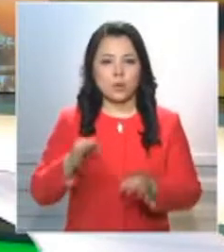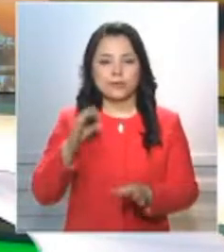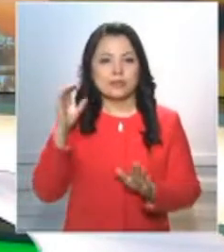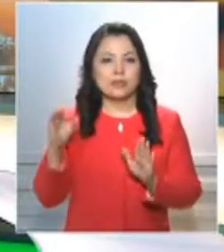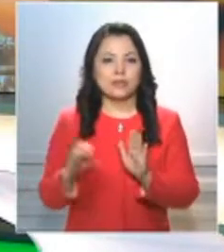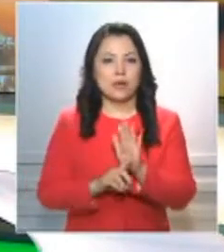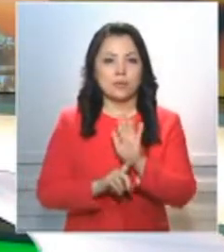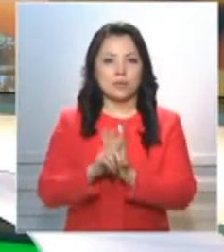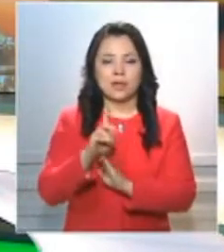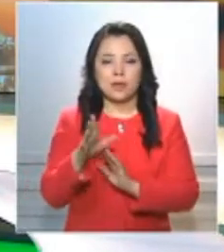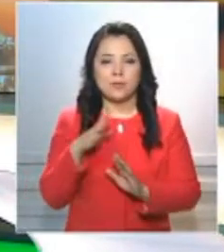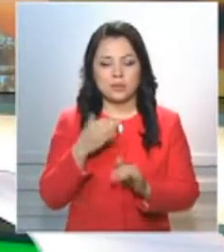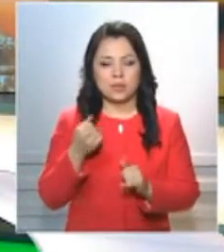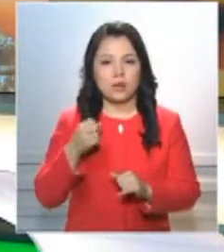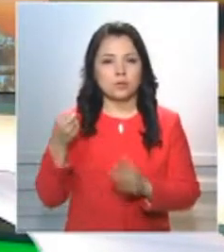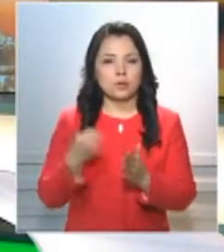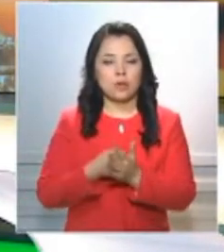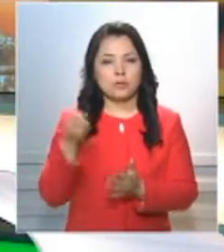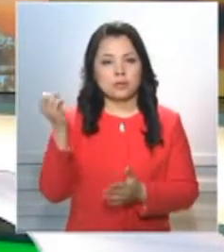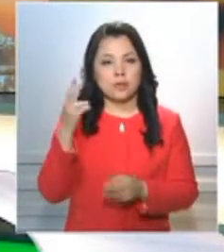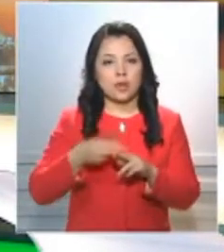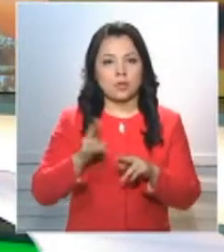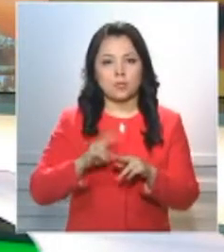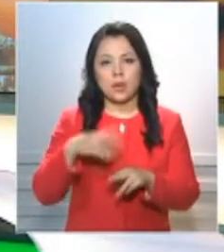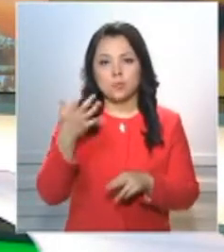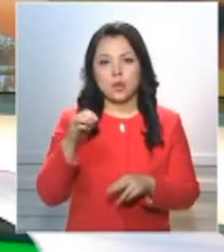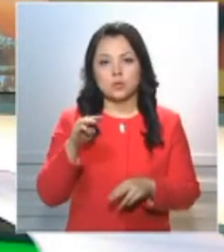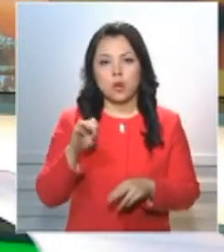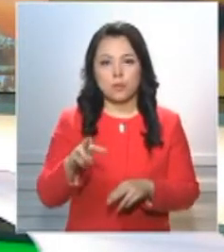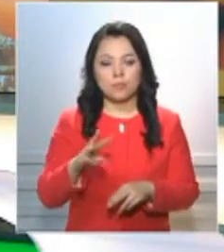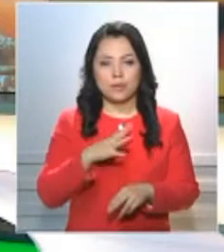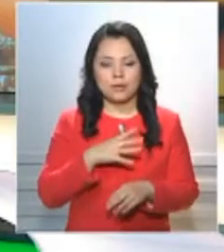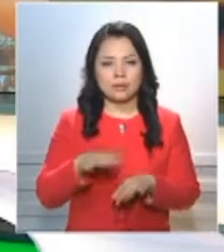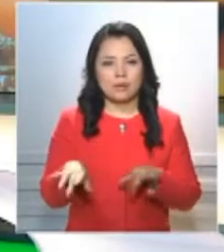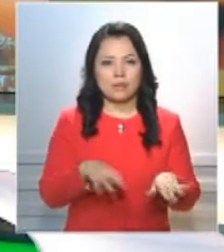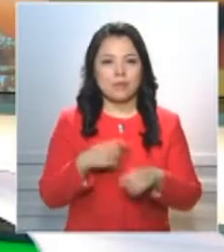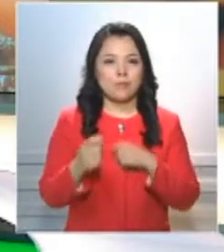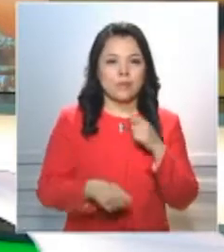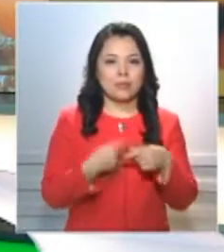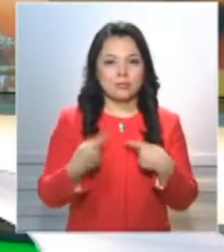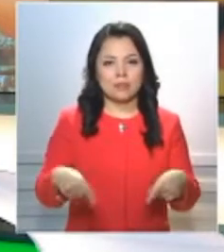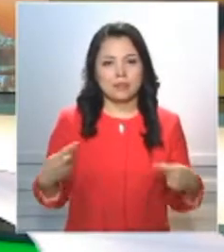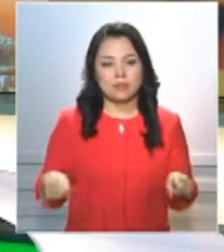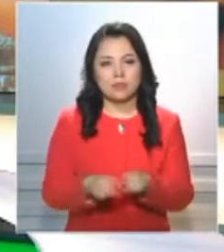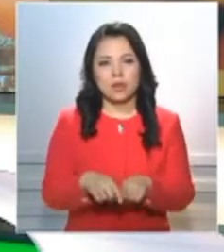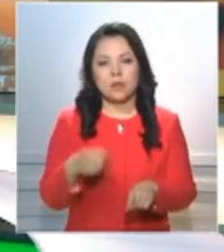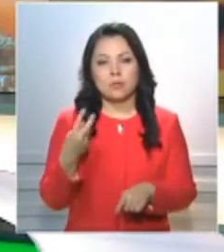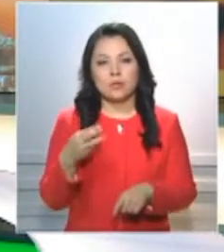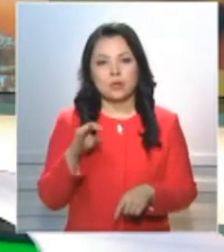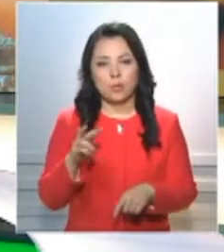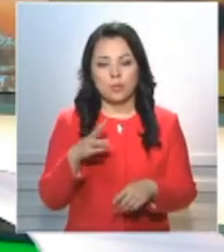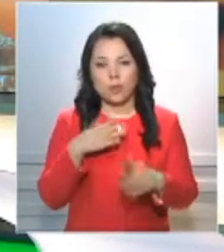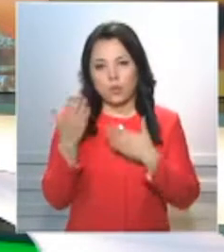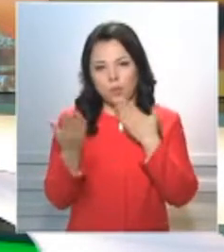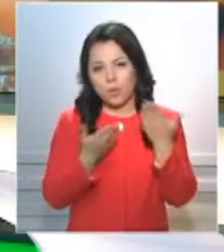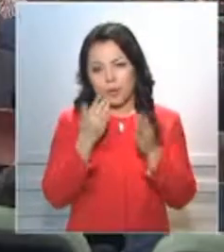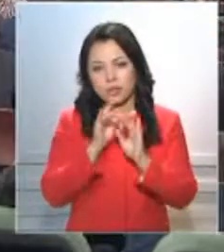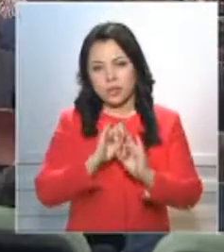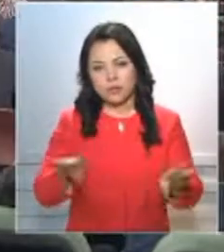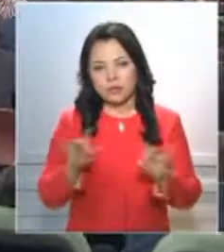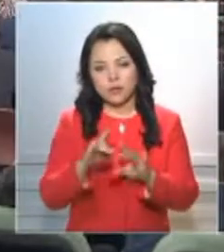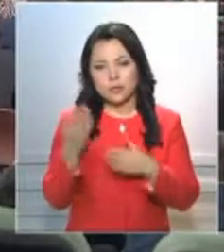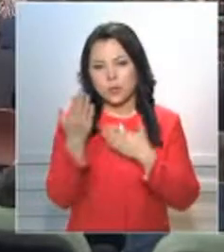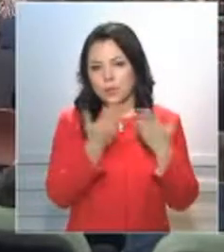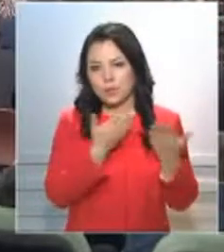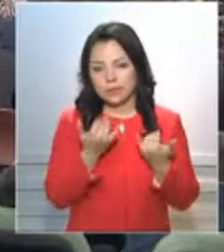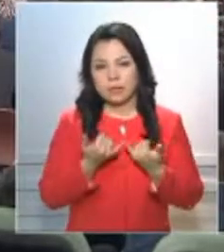басталды. Түске дейін мемлекеттік айыптаушы 500 томды құраған іс материалдарын бірнеше томын ғана оқып үлгерді. Прокурор